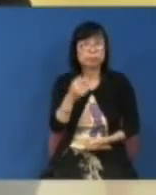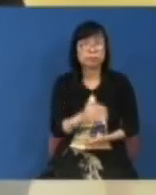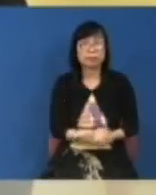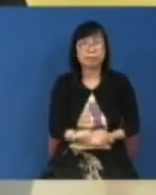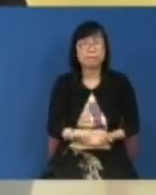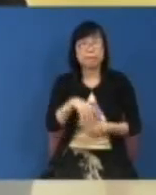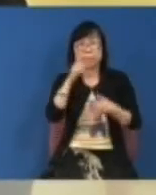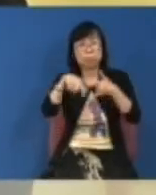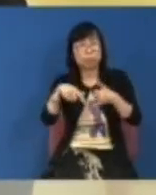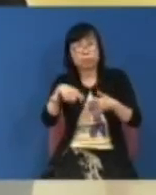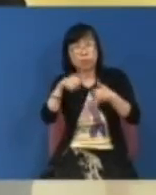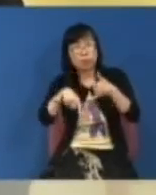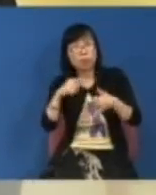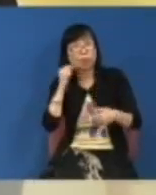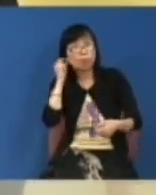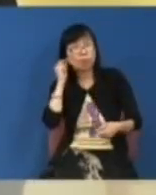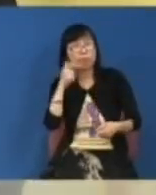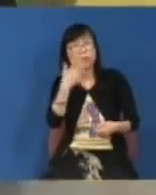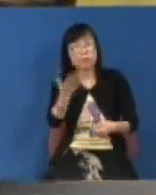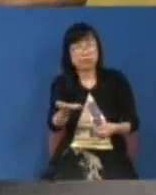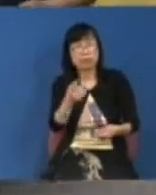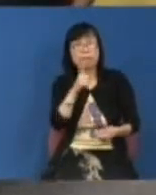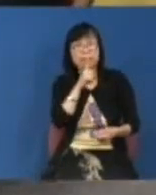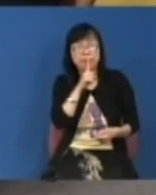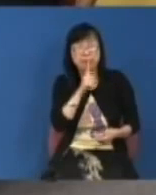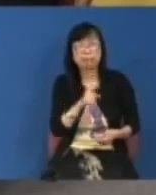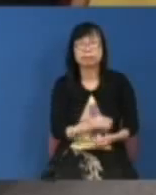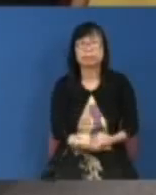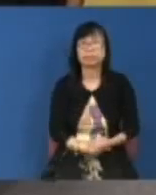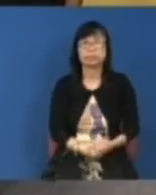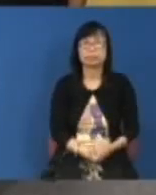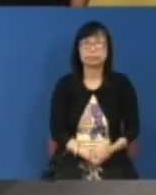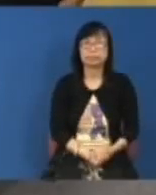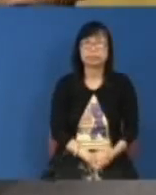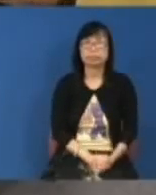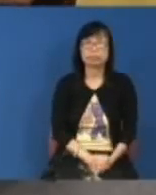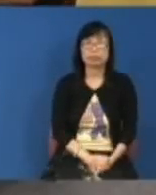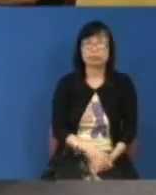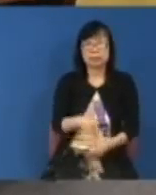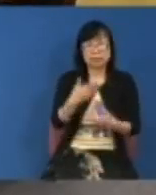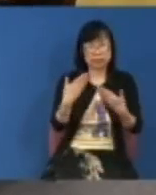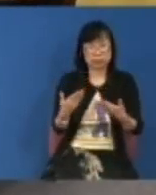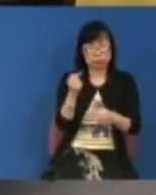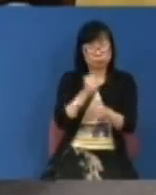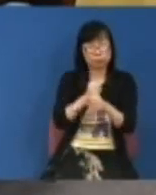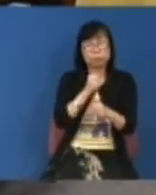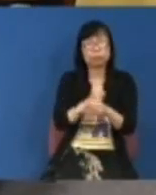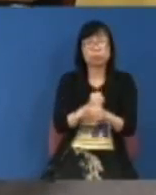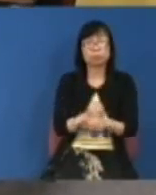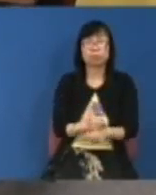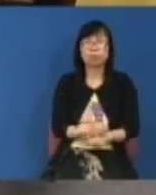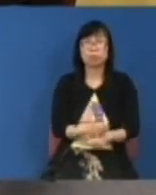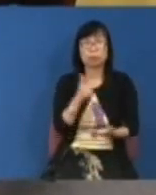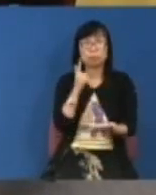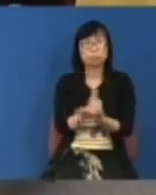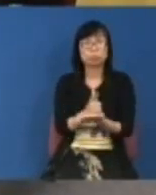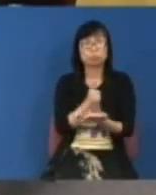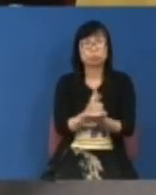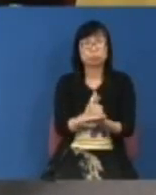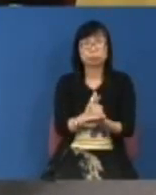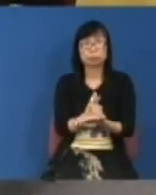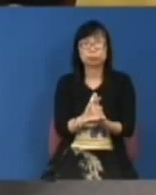你媽，那就叫做好威的了。 問題你的 是啊，即已經做了一個是不是很重要